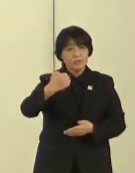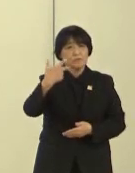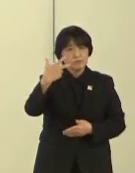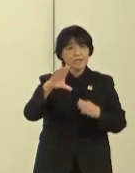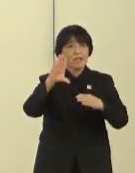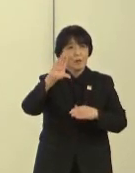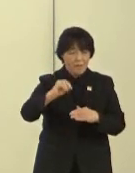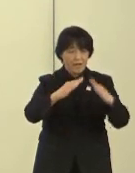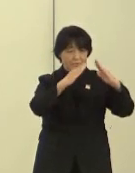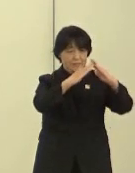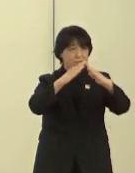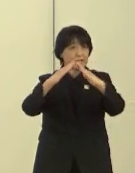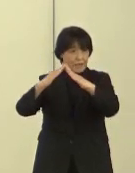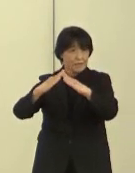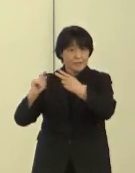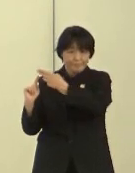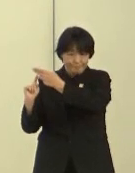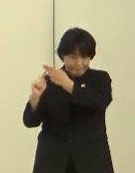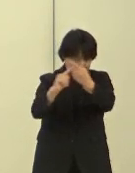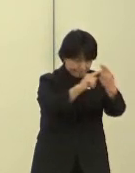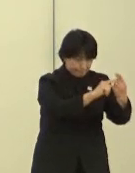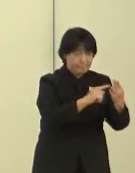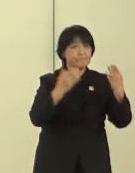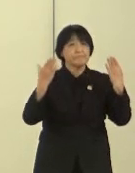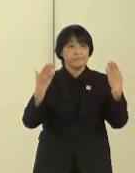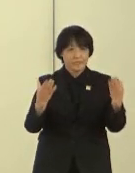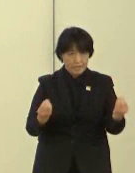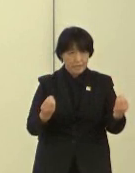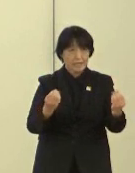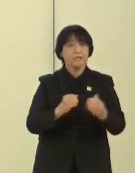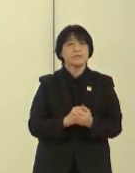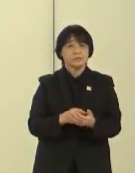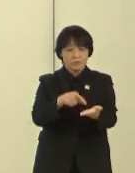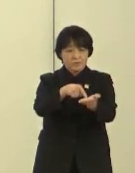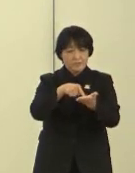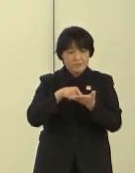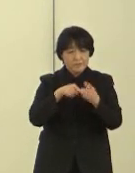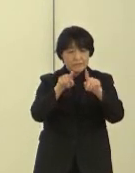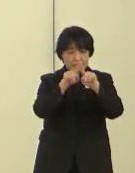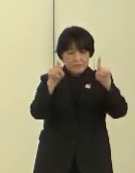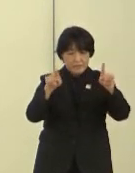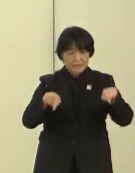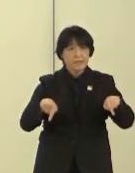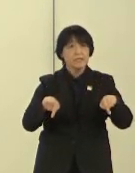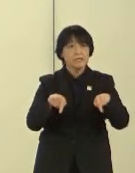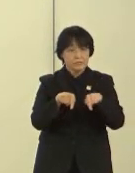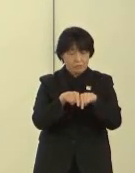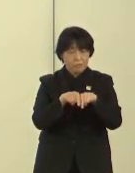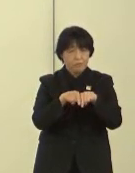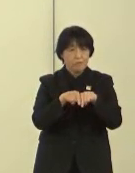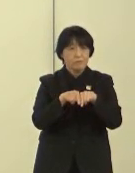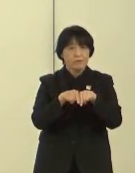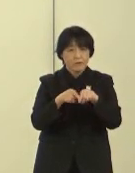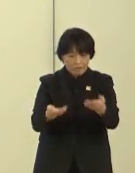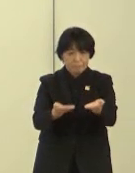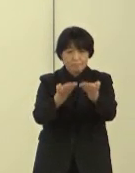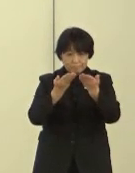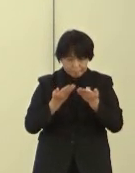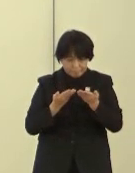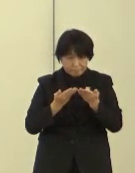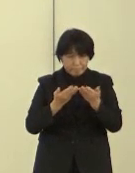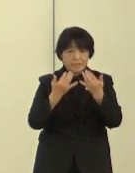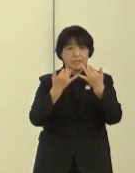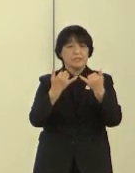発送が終了をしたところであります。この申請書が送られた市民の皆さんからです